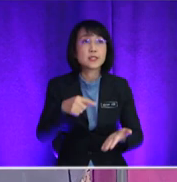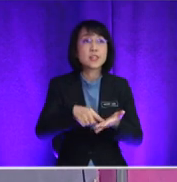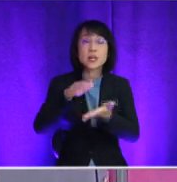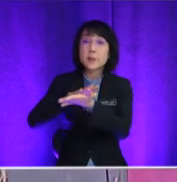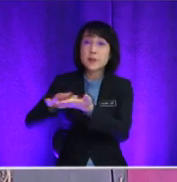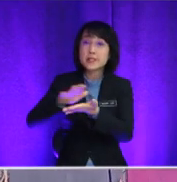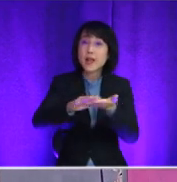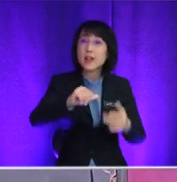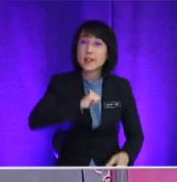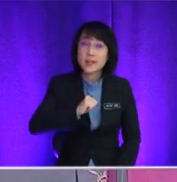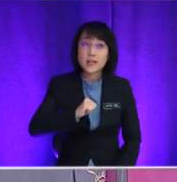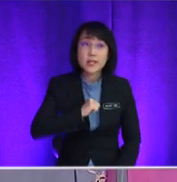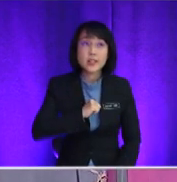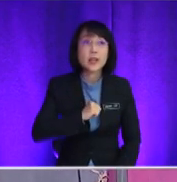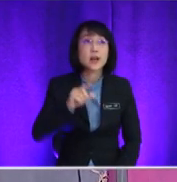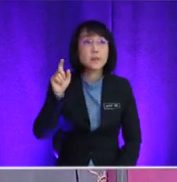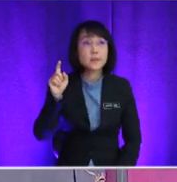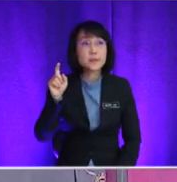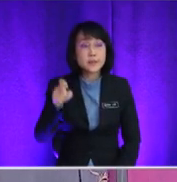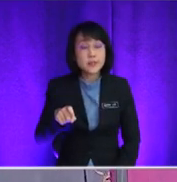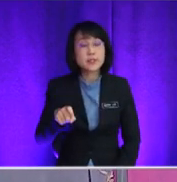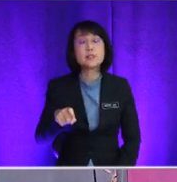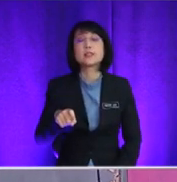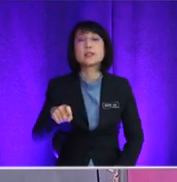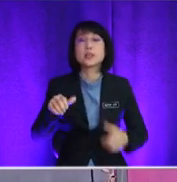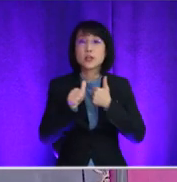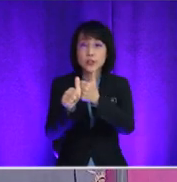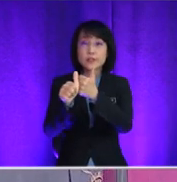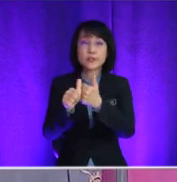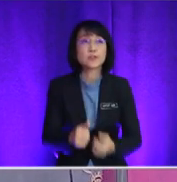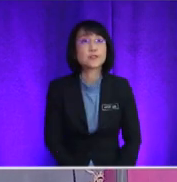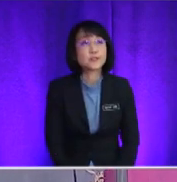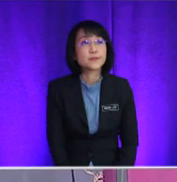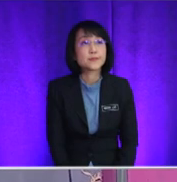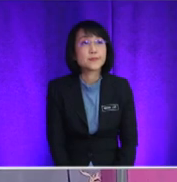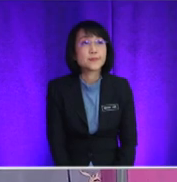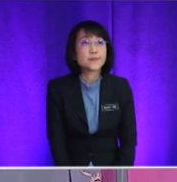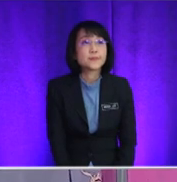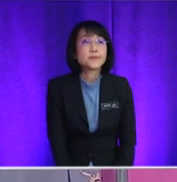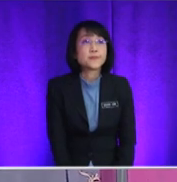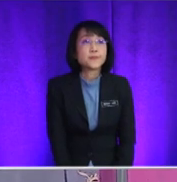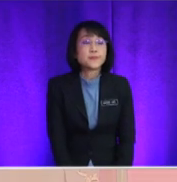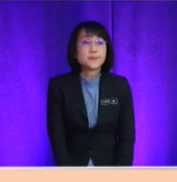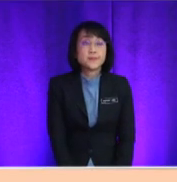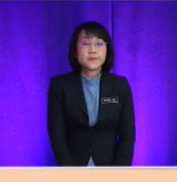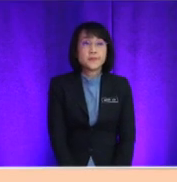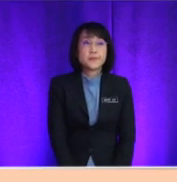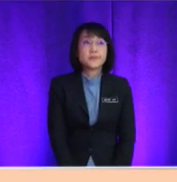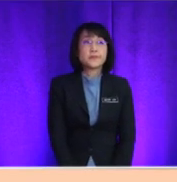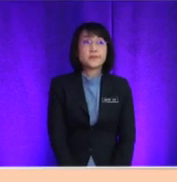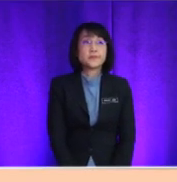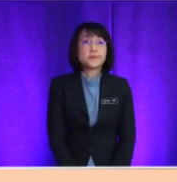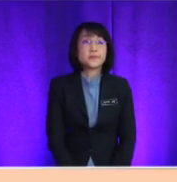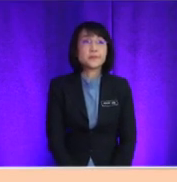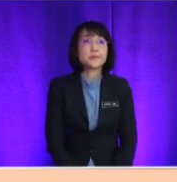diri yang perlu mereka amalkan Oke dalam diri mereka Oke jadi antara